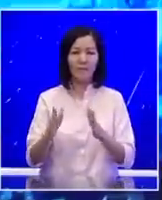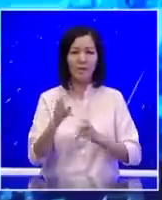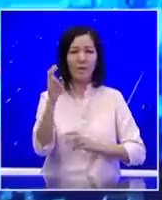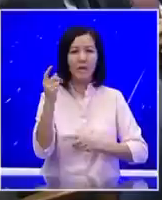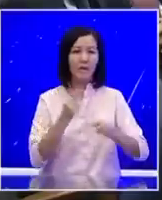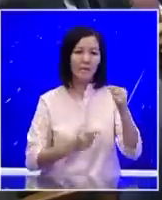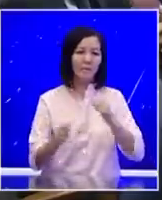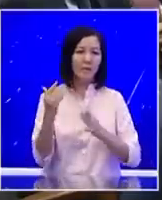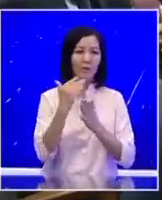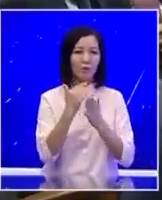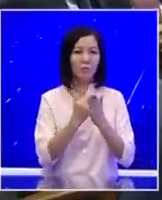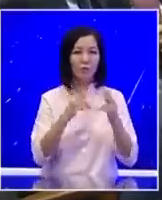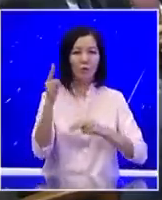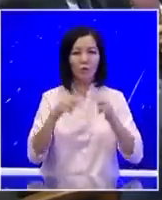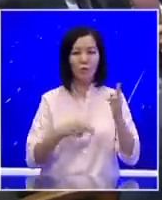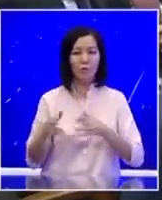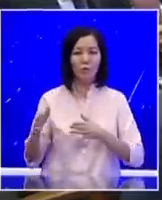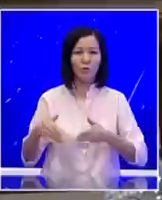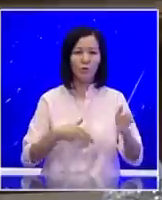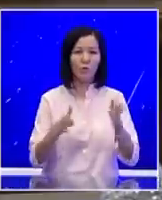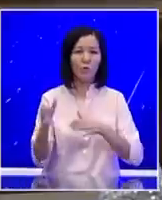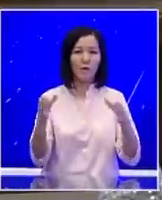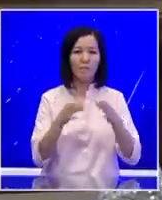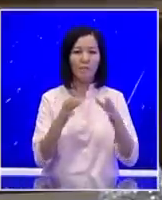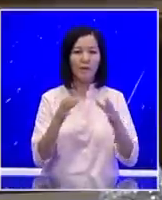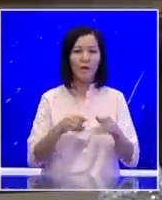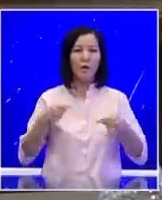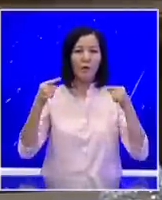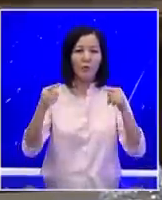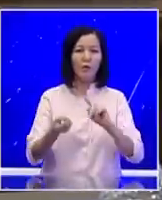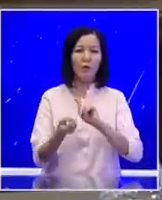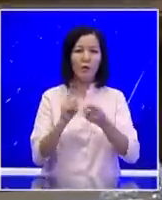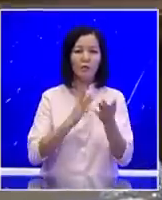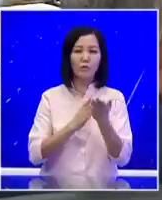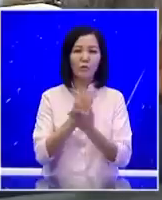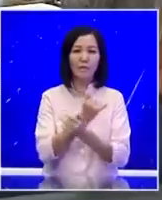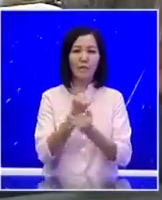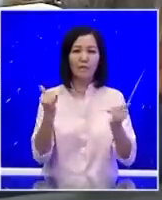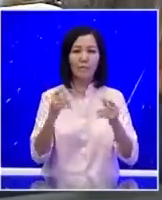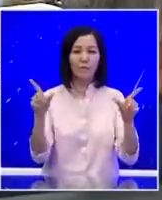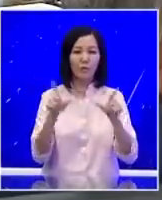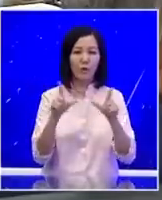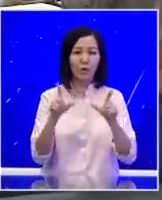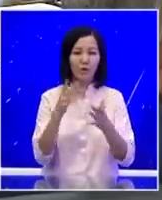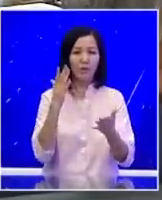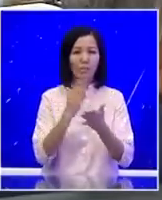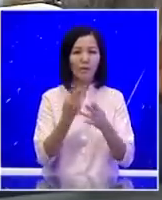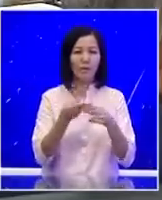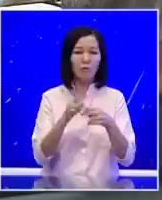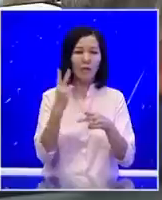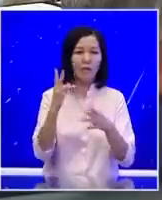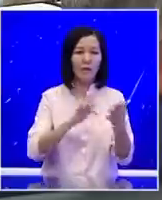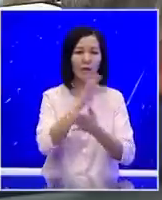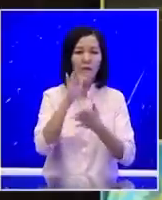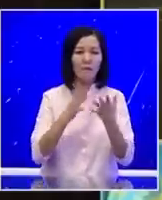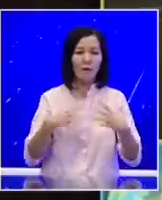субъектілері тізімінде құрылыс пен жол компаниялары, автожуу, дөңгелек ауыстыру сервисі мен автобөлшектер дүкендері бар. Сондай-ақ қос қаладағы